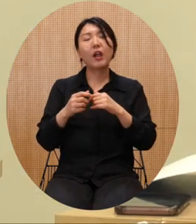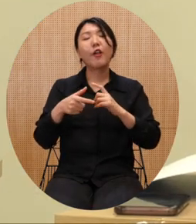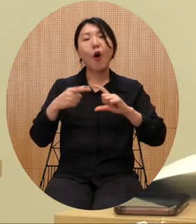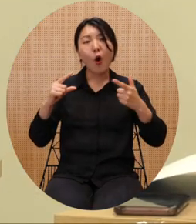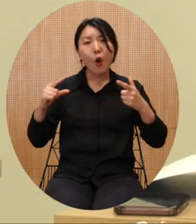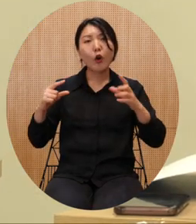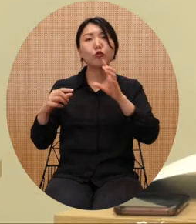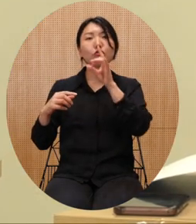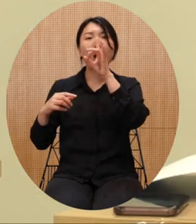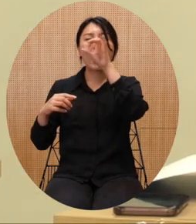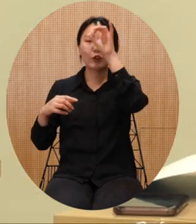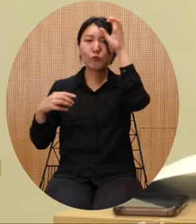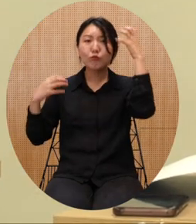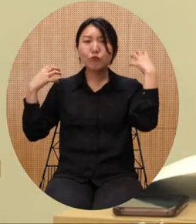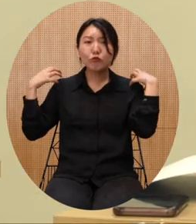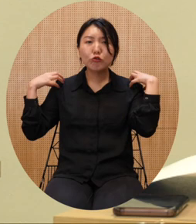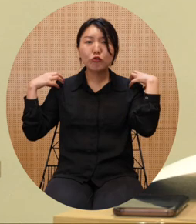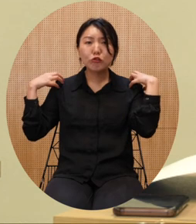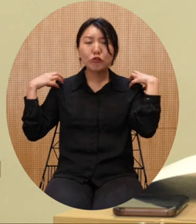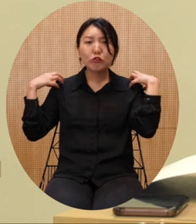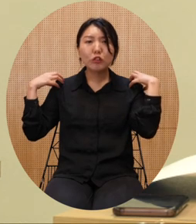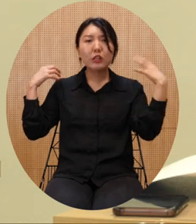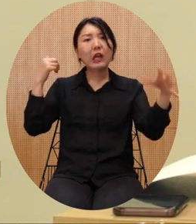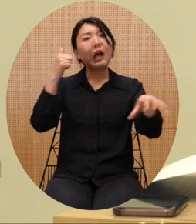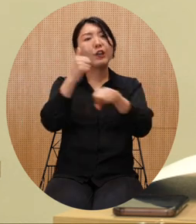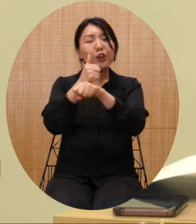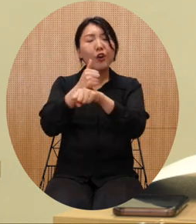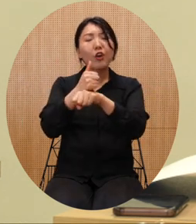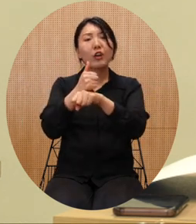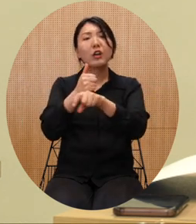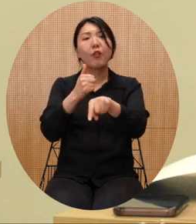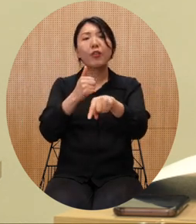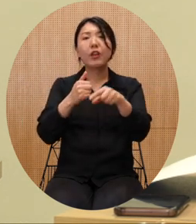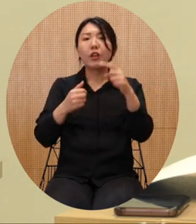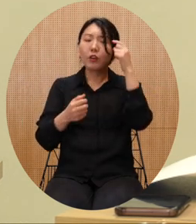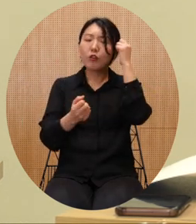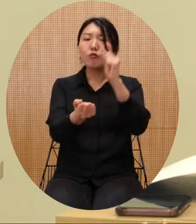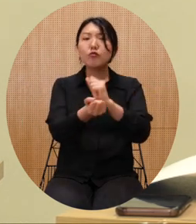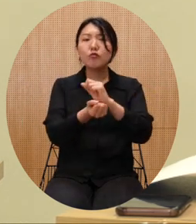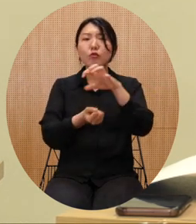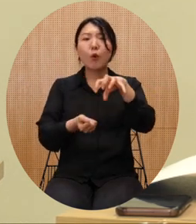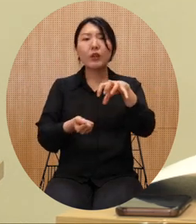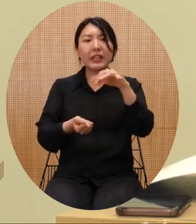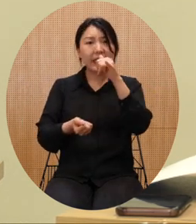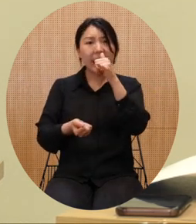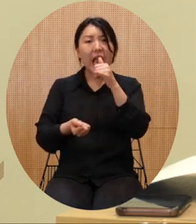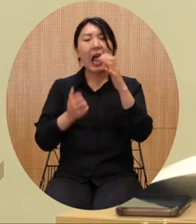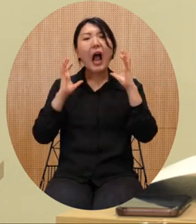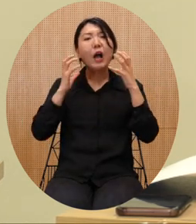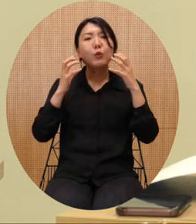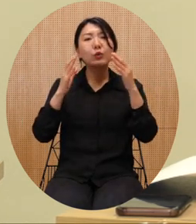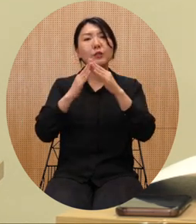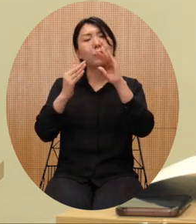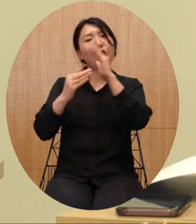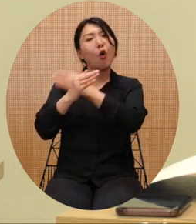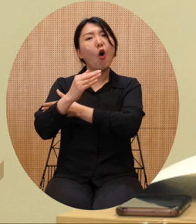중앙 정부 하에 있는 여러 국책 연구기관들이 있습니다. 그런데 아동 주거권에 대한